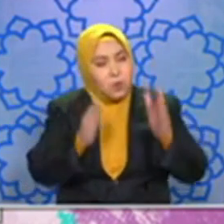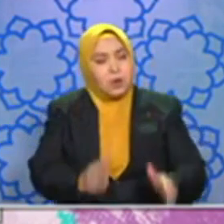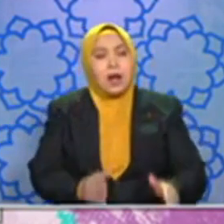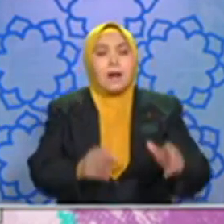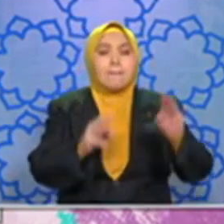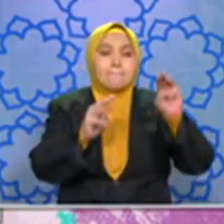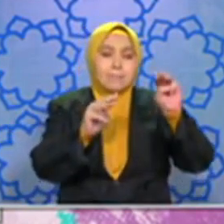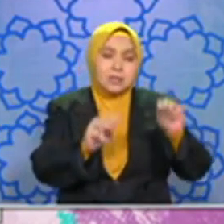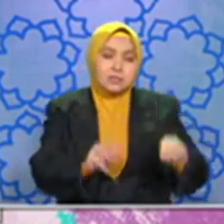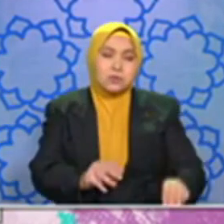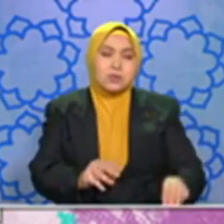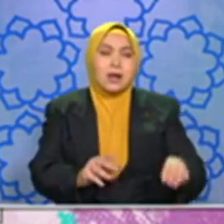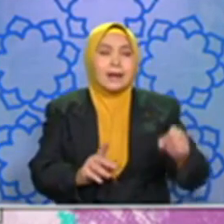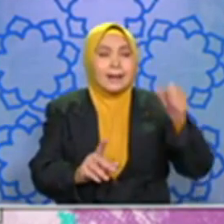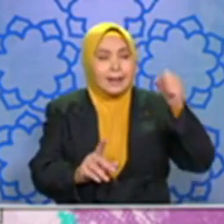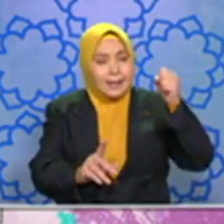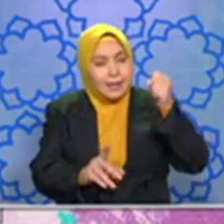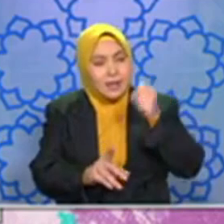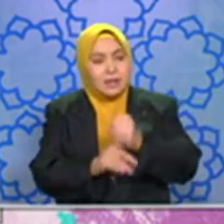إذ يقول